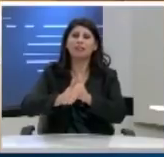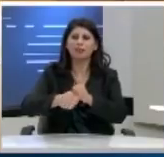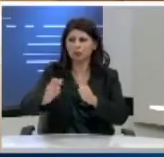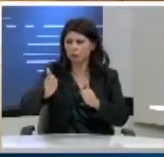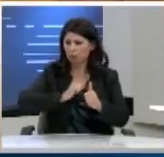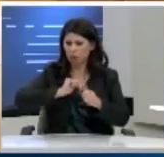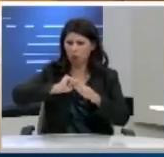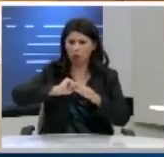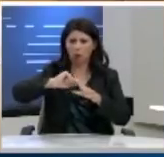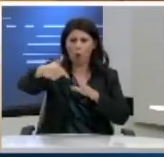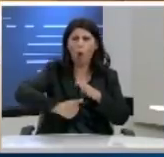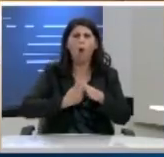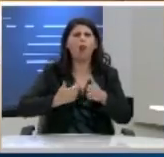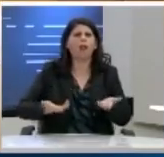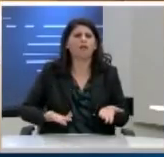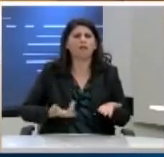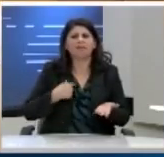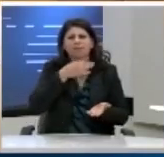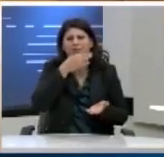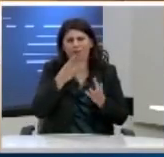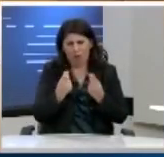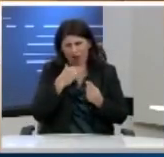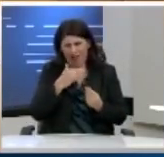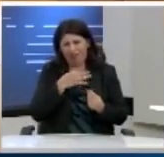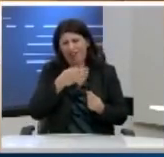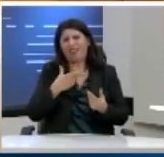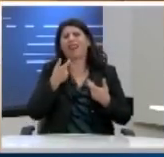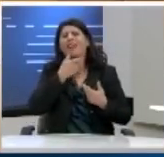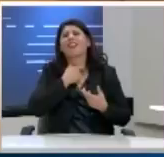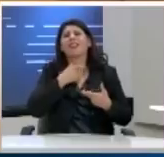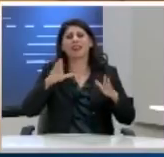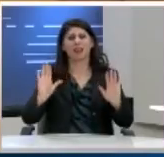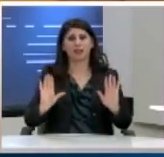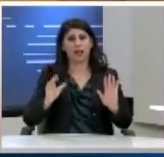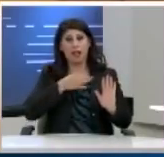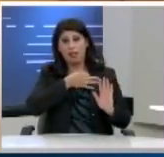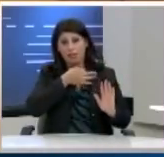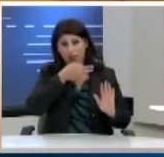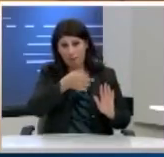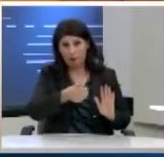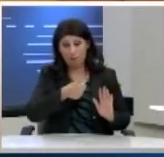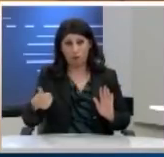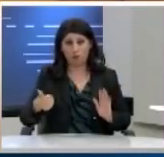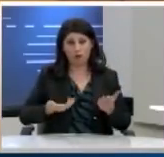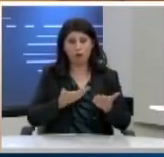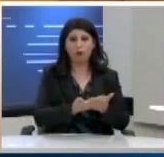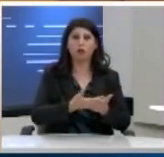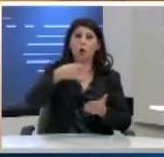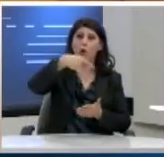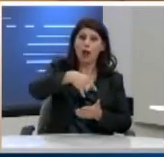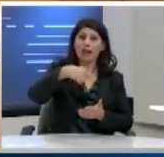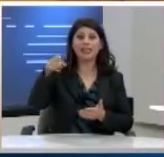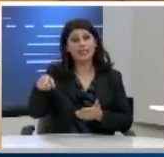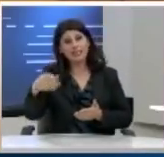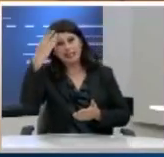λέω πολλές κουβέντες. Θα πω όμως κάτι για την πρόταση ότι ο Πολάκης είναι Τσίπρας